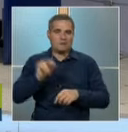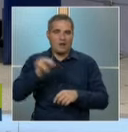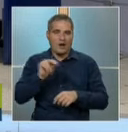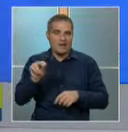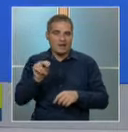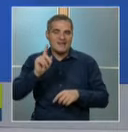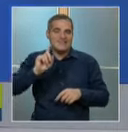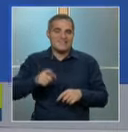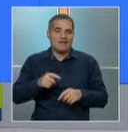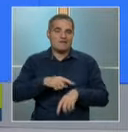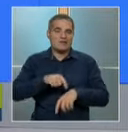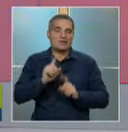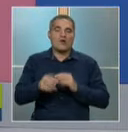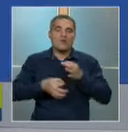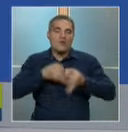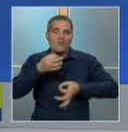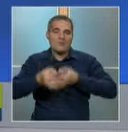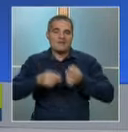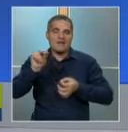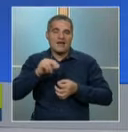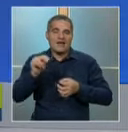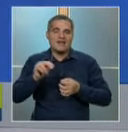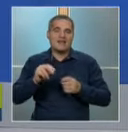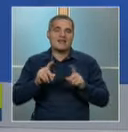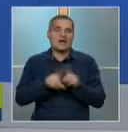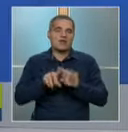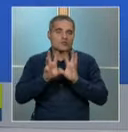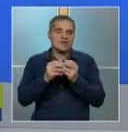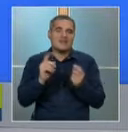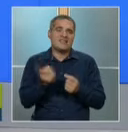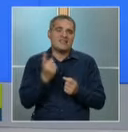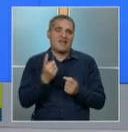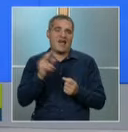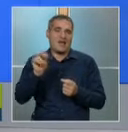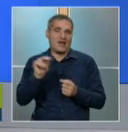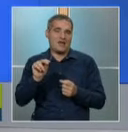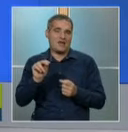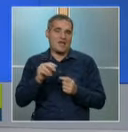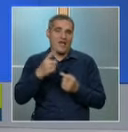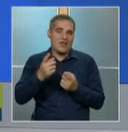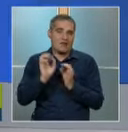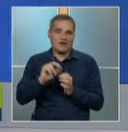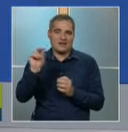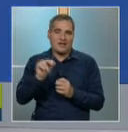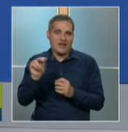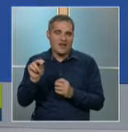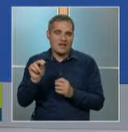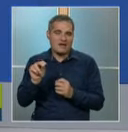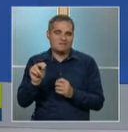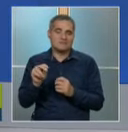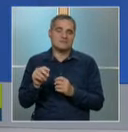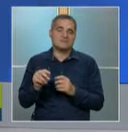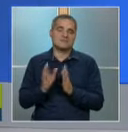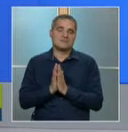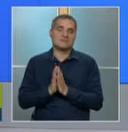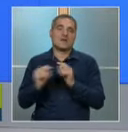трябва да е част, който обяснява религиите като цяло, не една конкретна религия. Защото в случая, в който е една конкретна религия, тогава едва ли